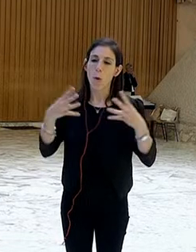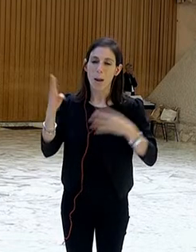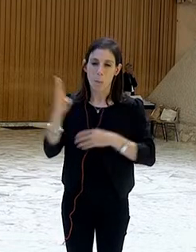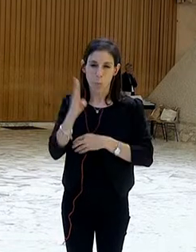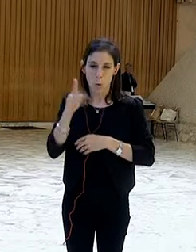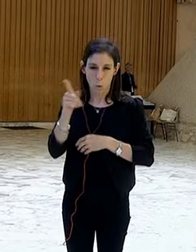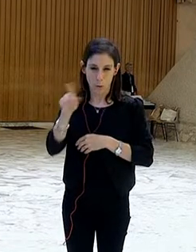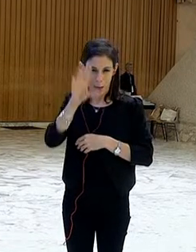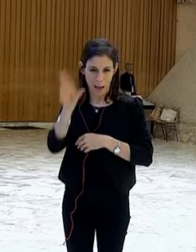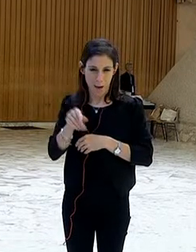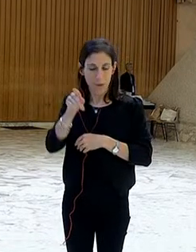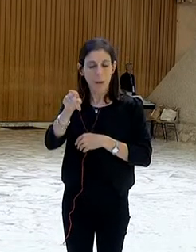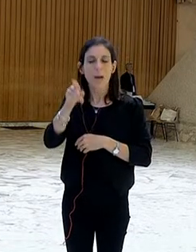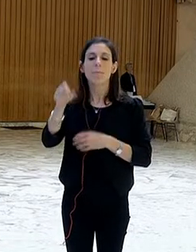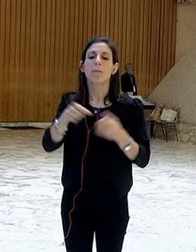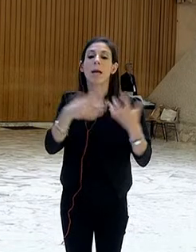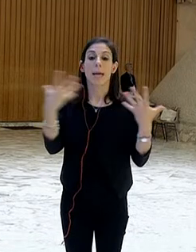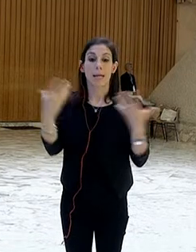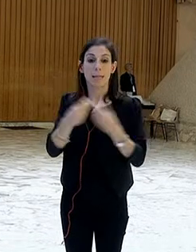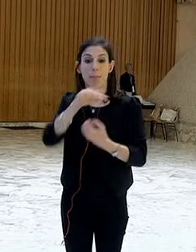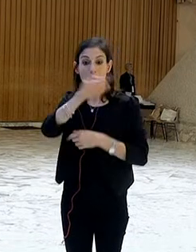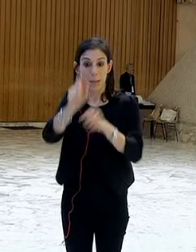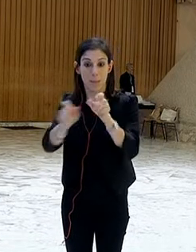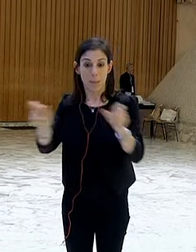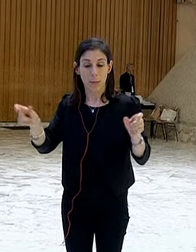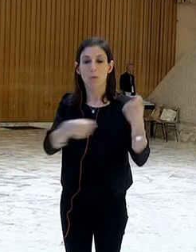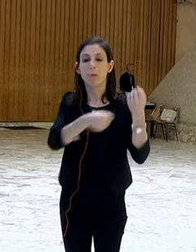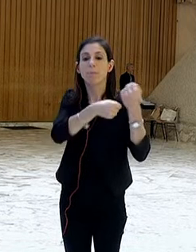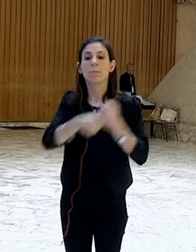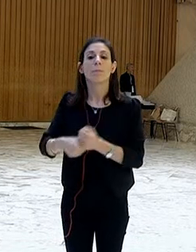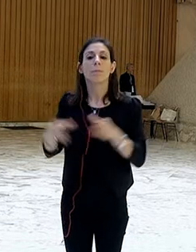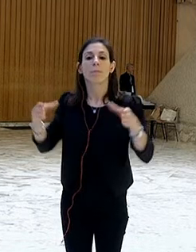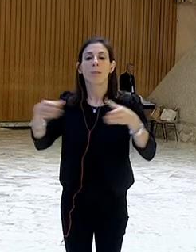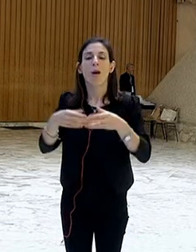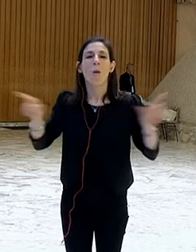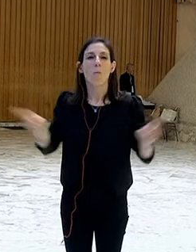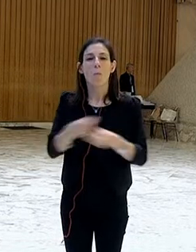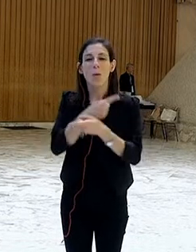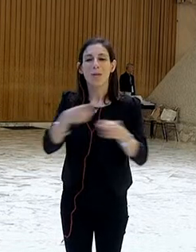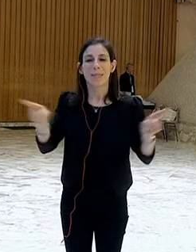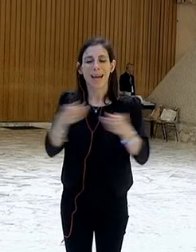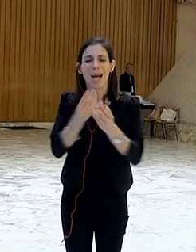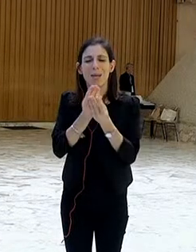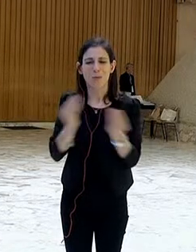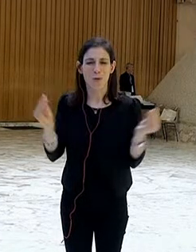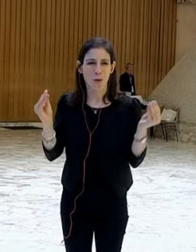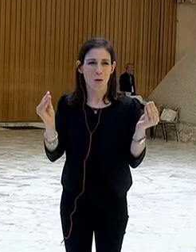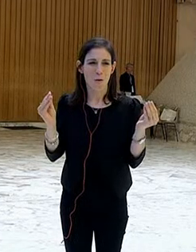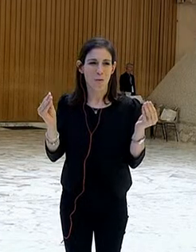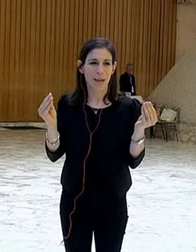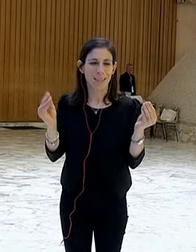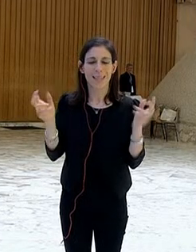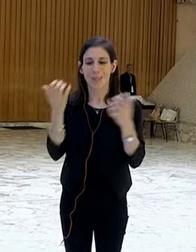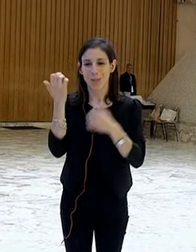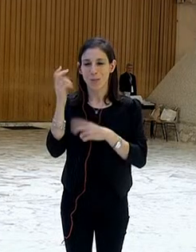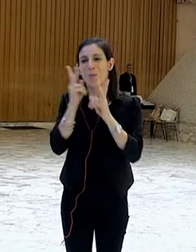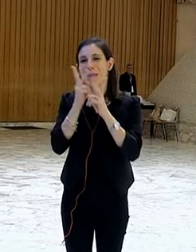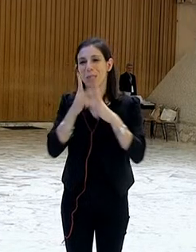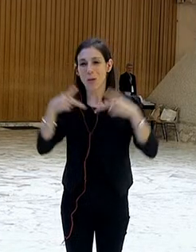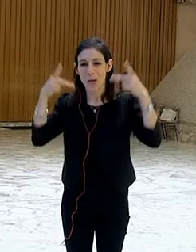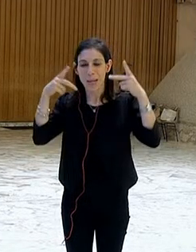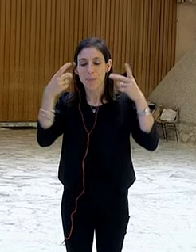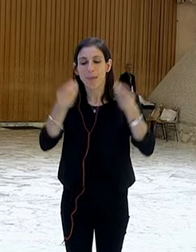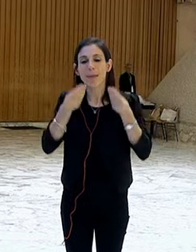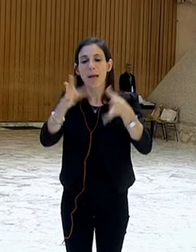Burundi ha fondato insieme ad altri un complesso musicale giovanile, i Gen Sorriso, per